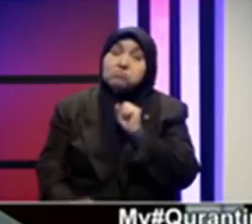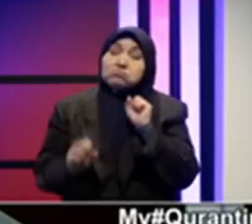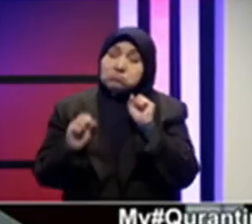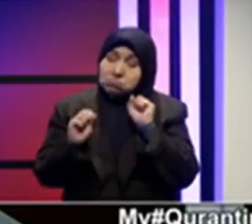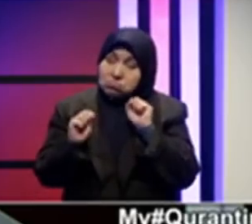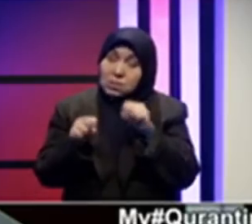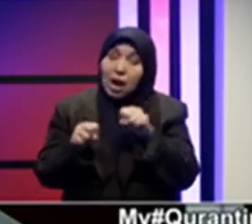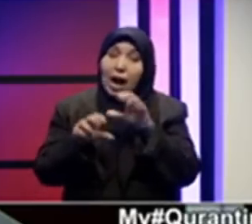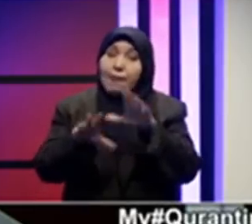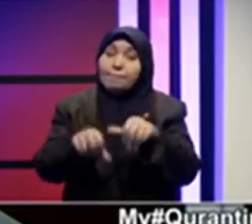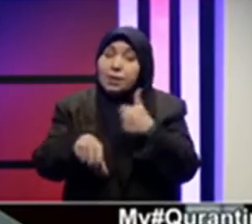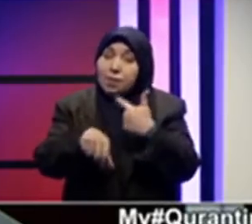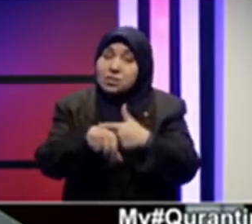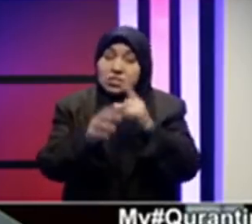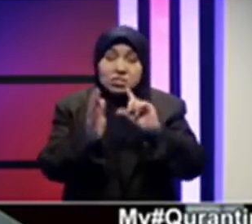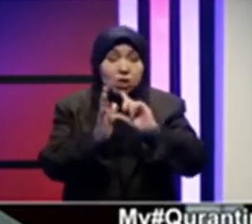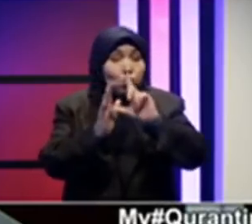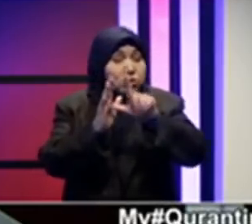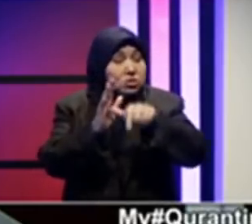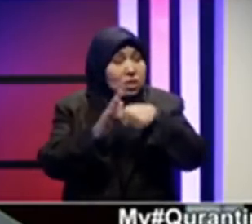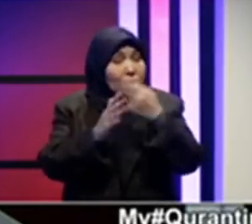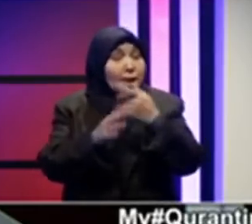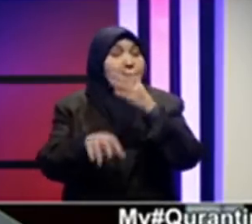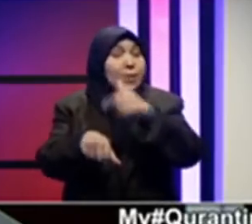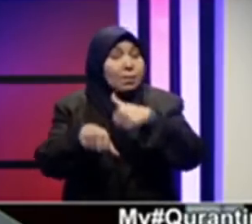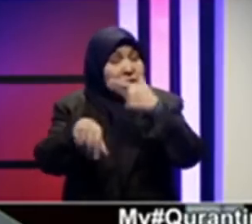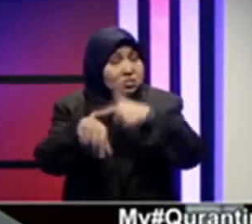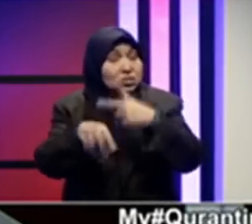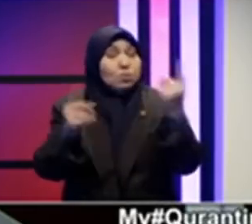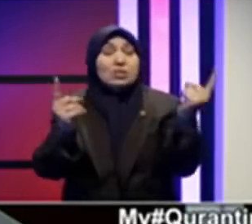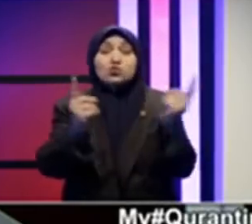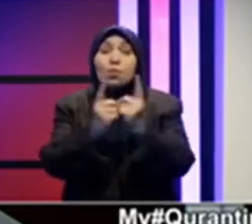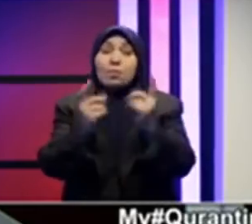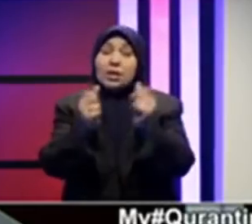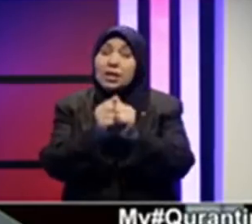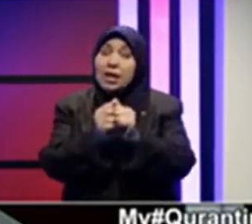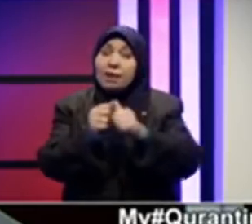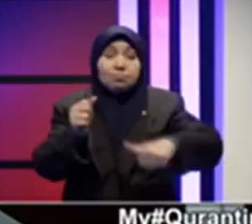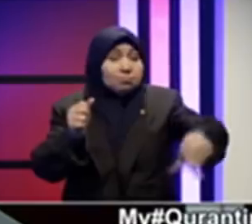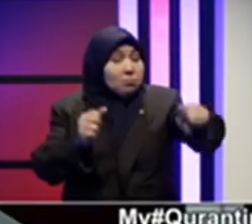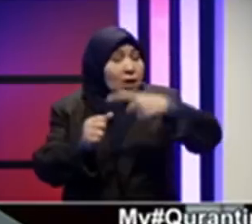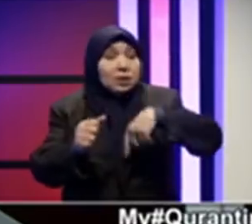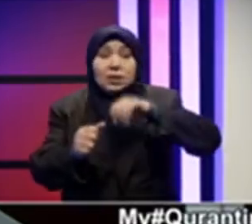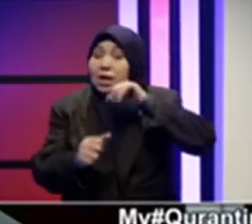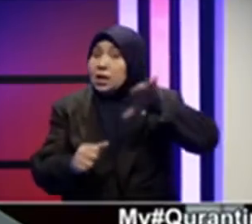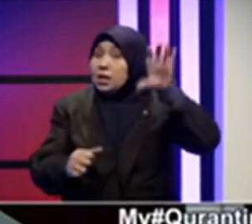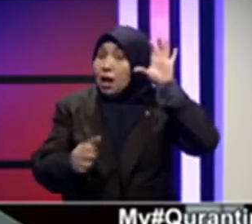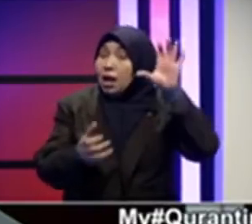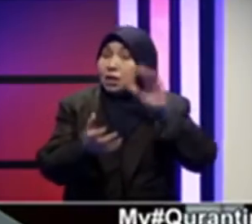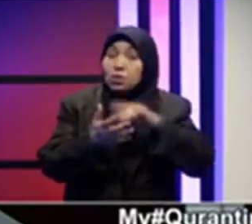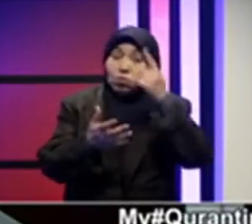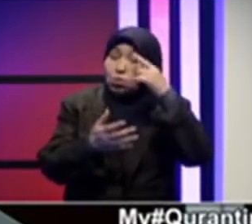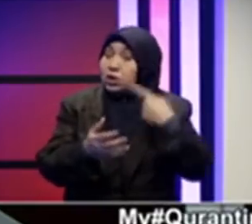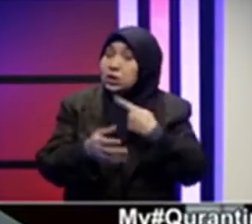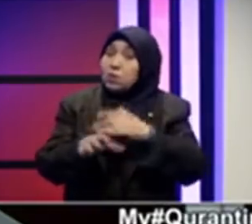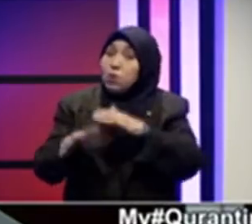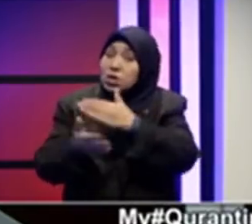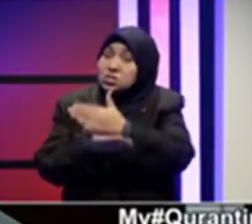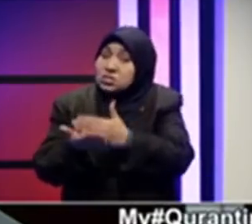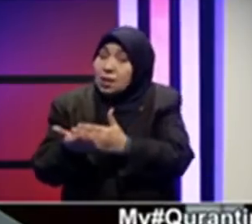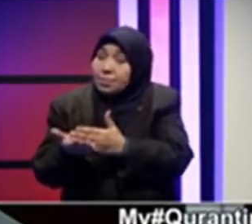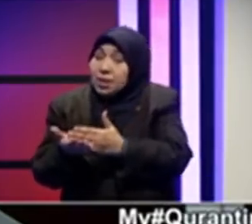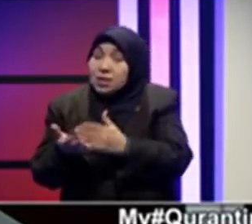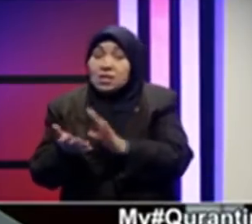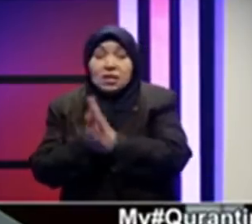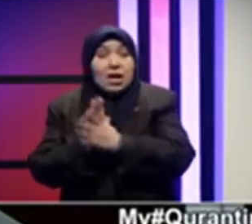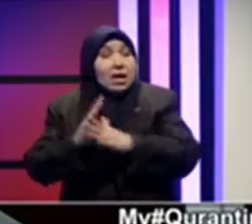untuk ambil masa sejam, ambil masa untuk berjumpa dengan mereka yang tak dengar lagi, untuk kita buat sesuatu agar